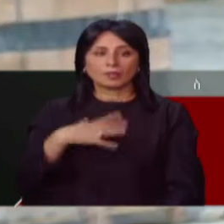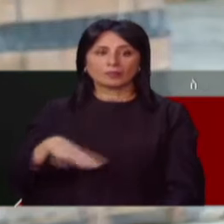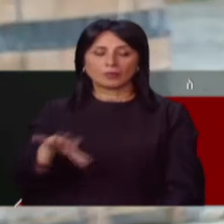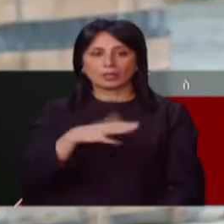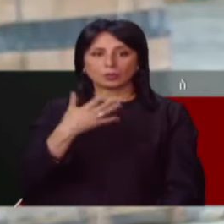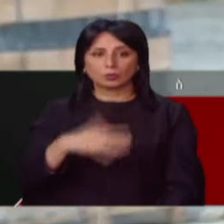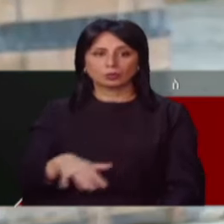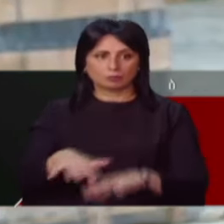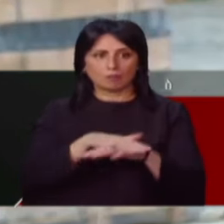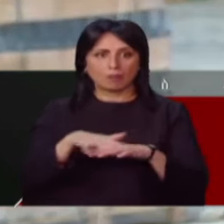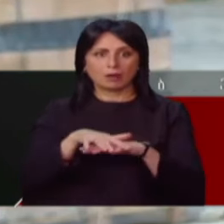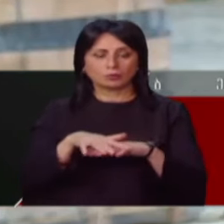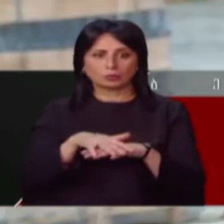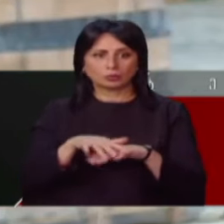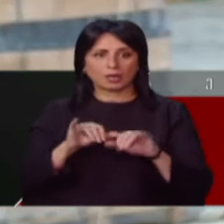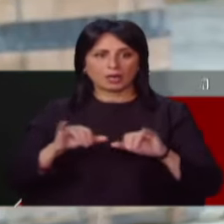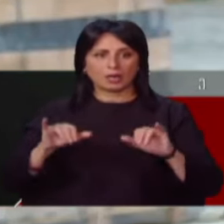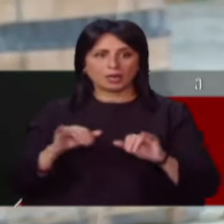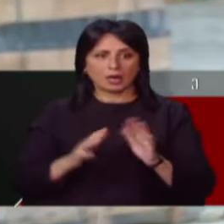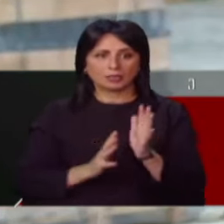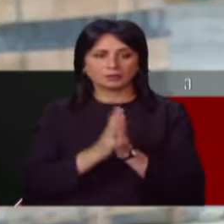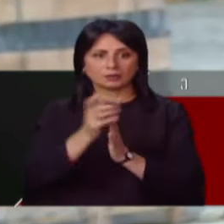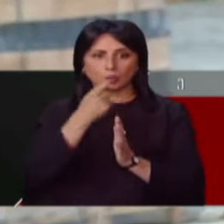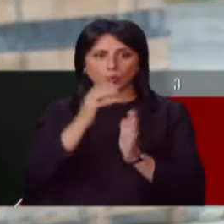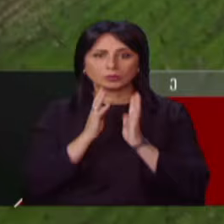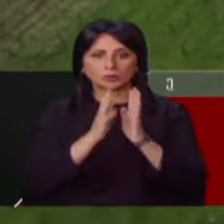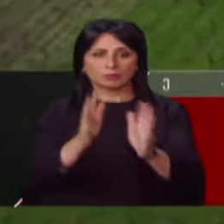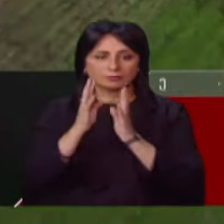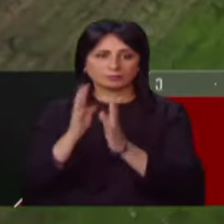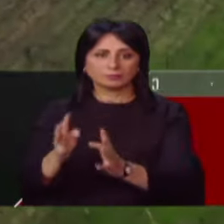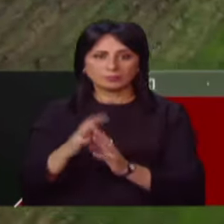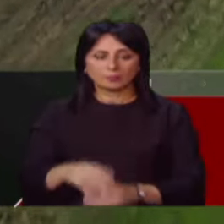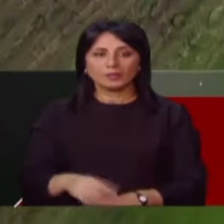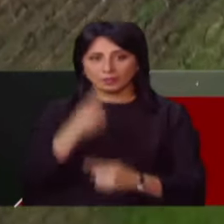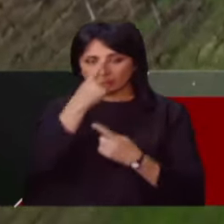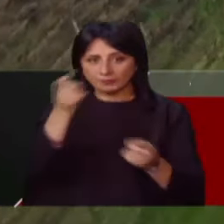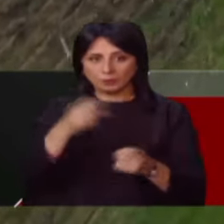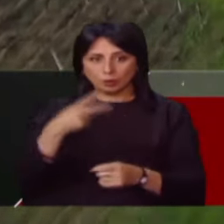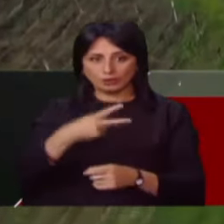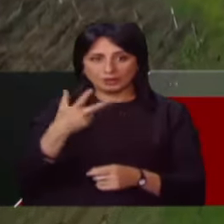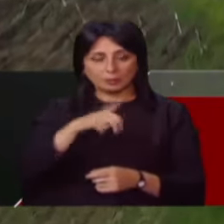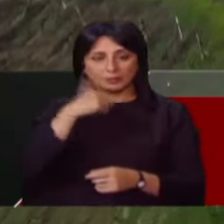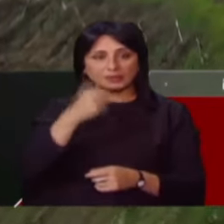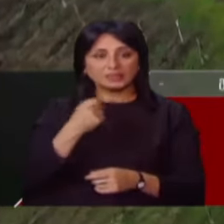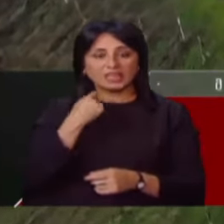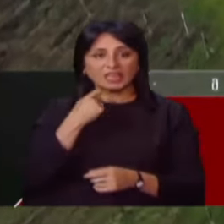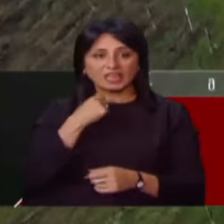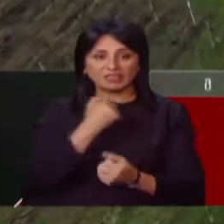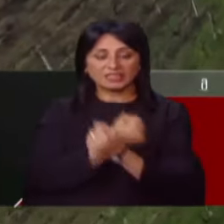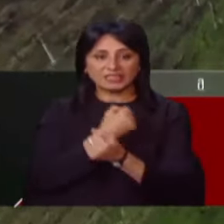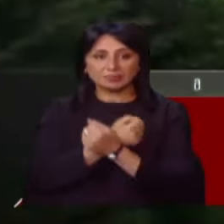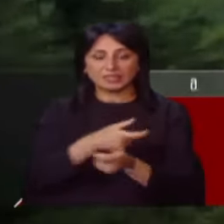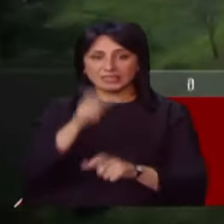ქვეყანაში უკვე მასიურად გაიზარდა ვენახების გაშენება. ცნობისთვის, 2023 წელს ღვინისა და